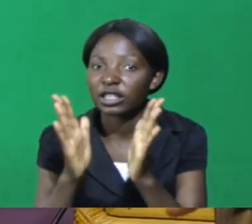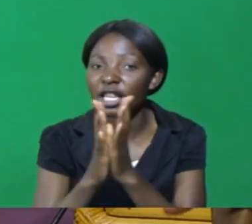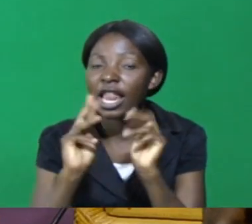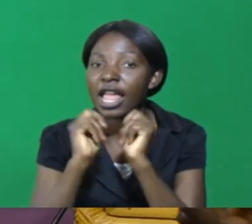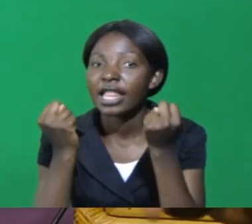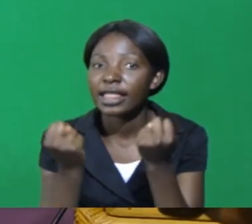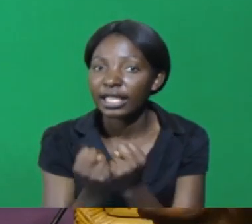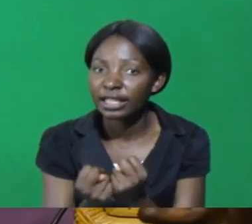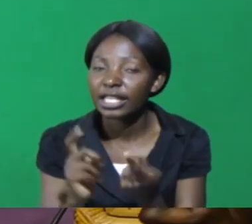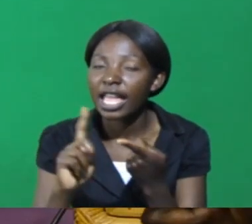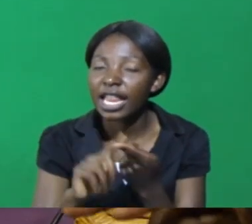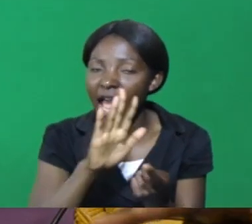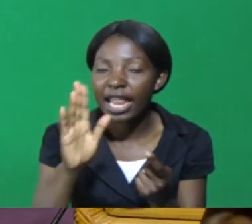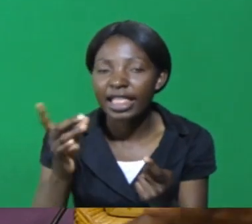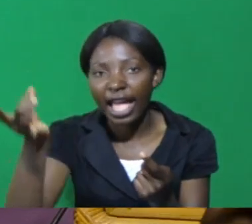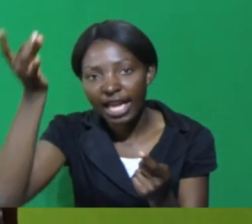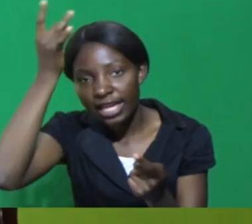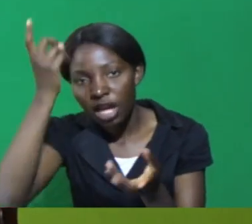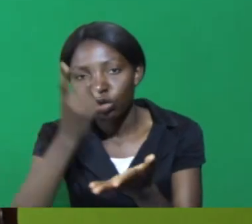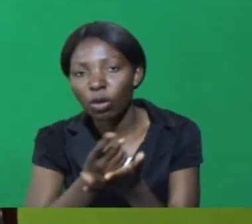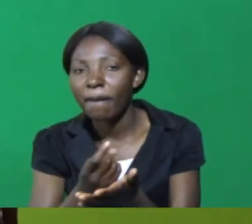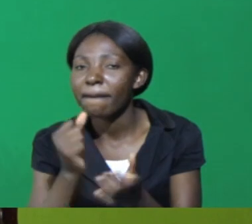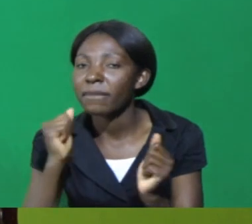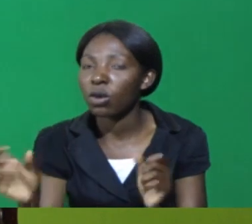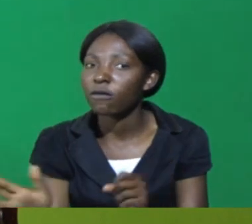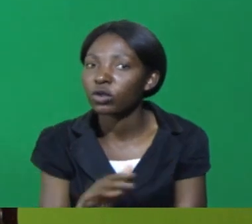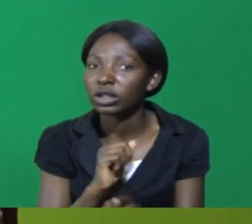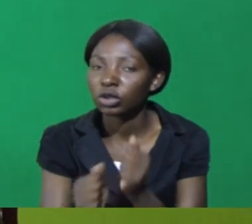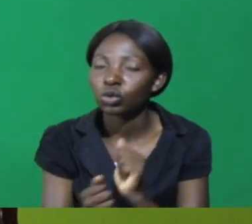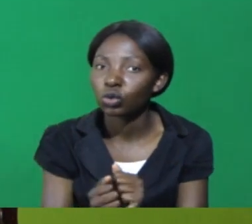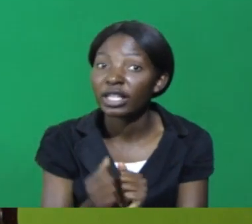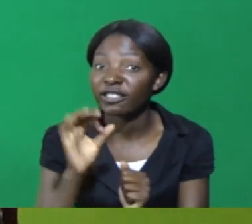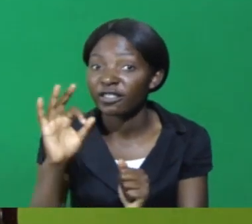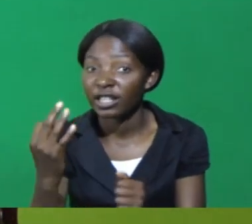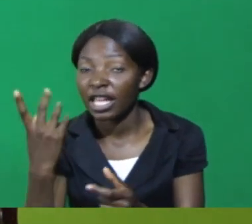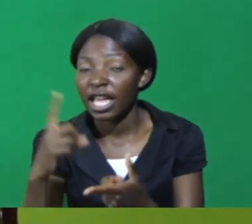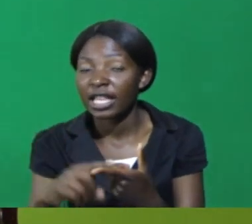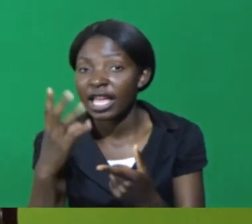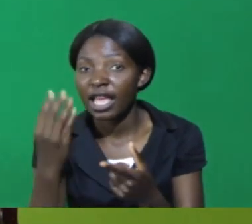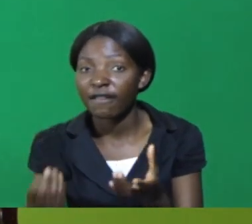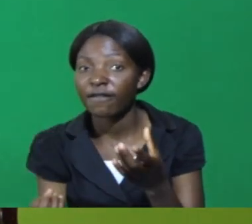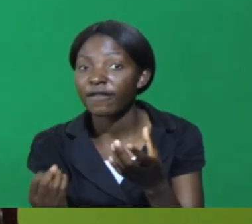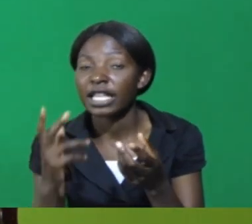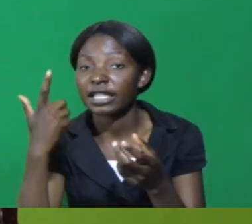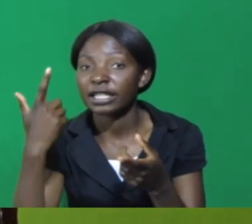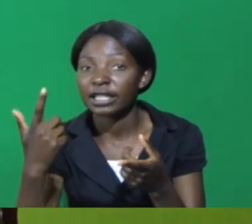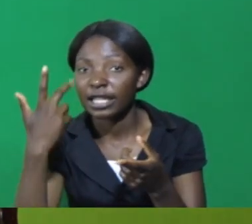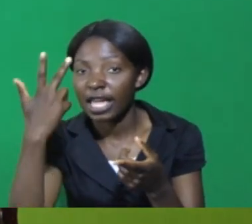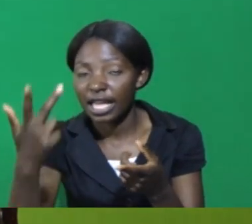woita wechi8, votonga vakadaro, yes, kusvikira panouya Jesu, yes. Asi nyaya hombe